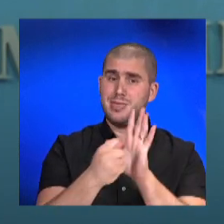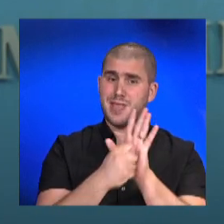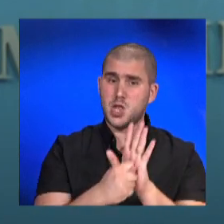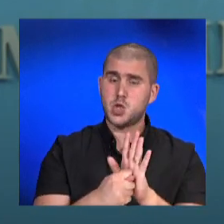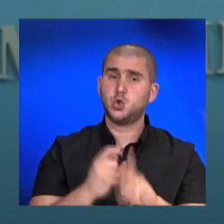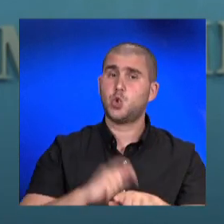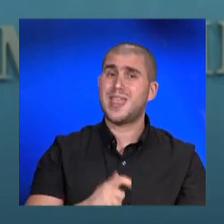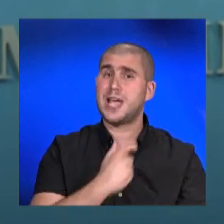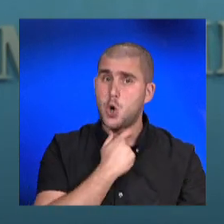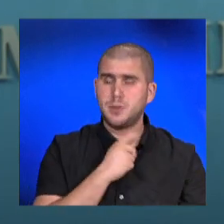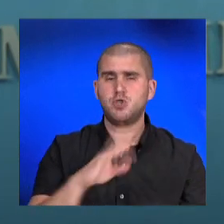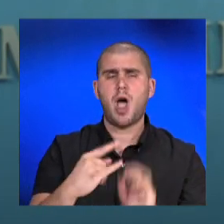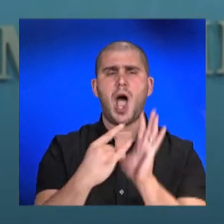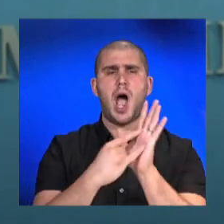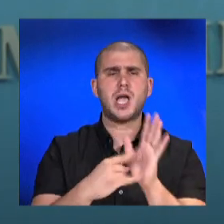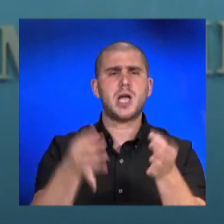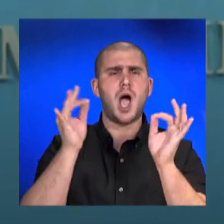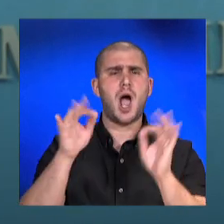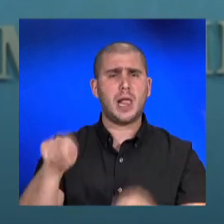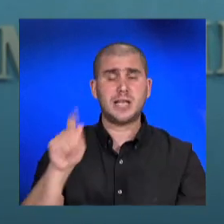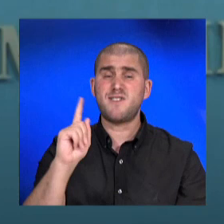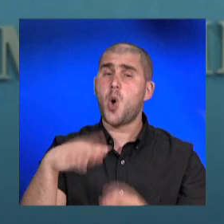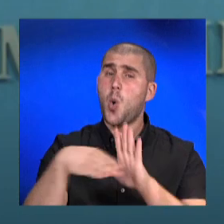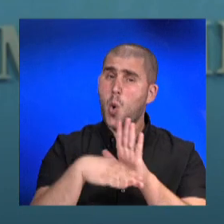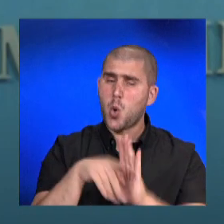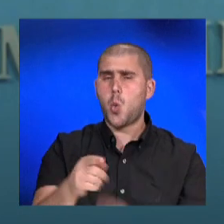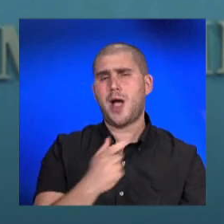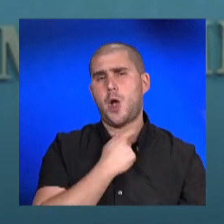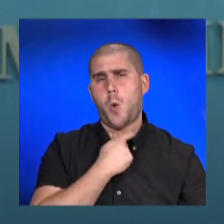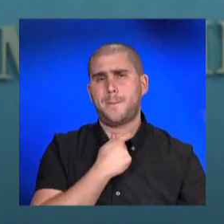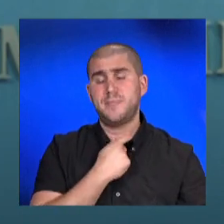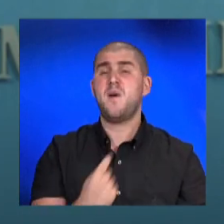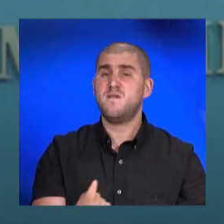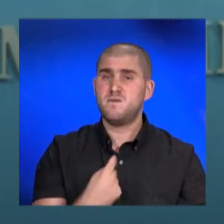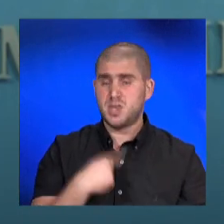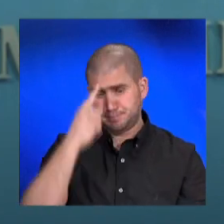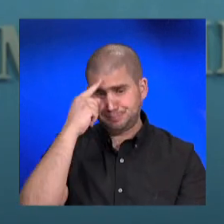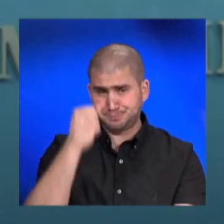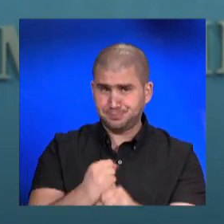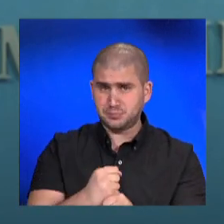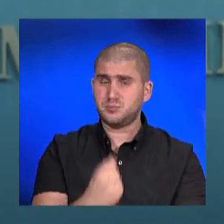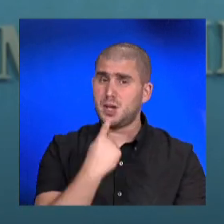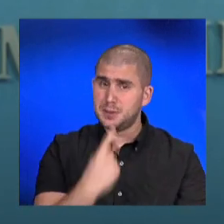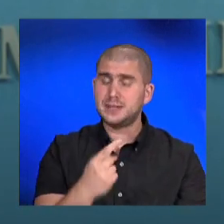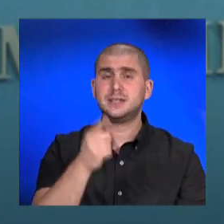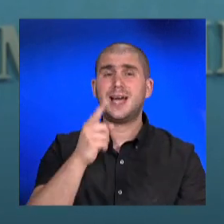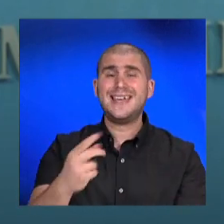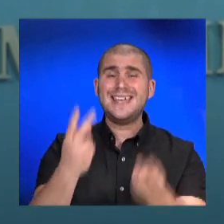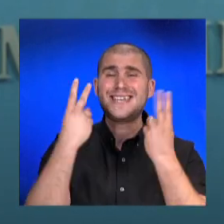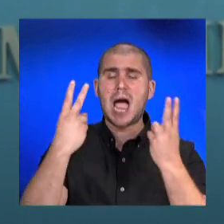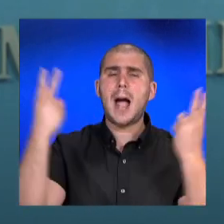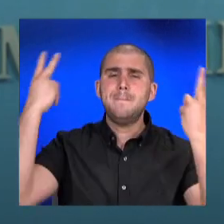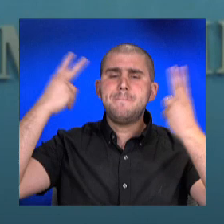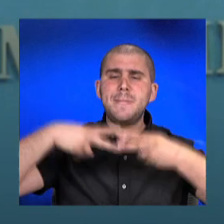חקיקה לכנסת, אבל החוק הוא חוק חירום. ואני עמדתי על זה, שעיקרי המתווה של החוק